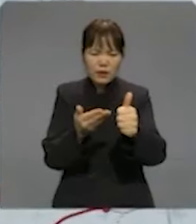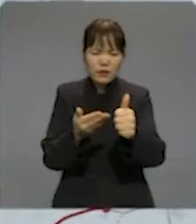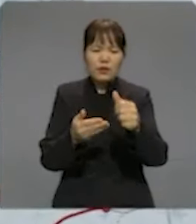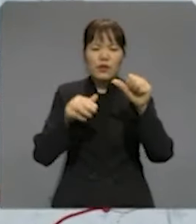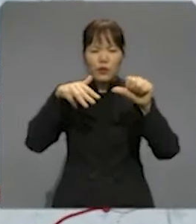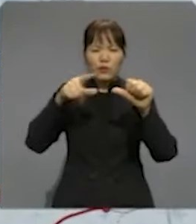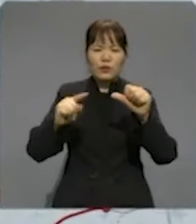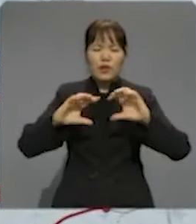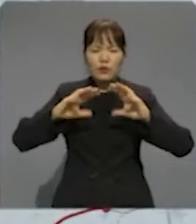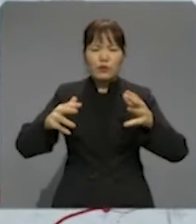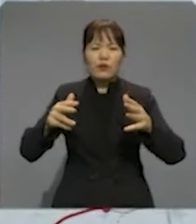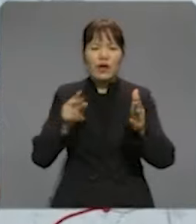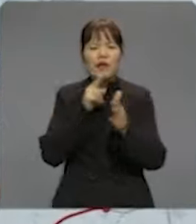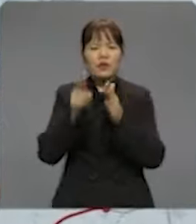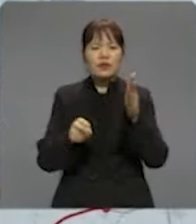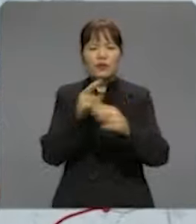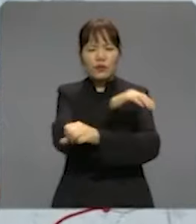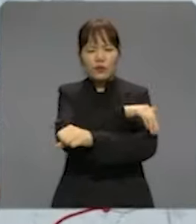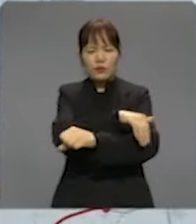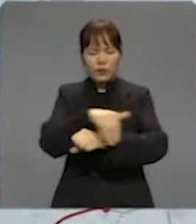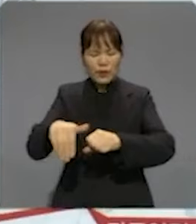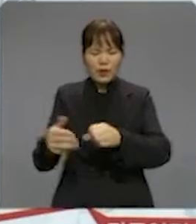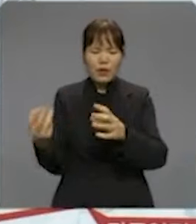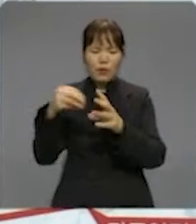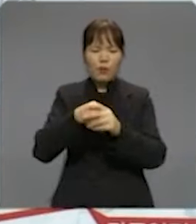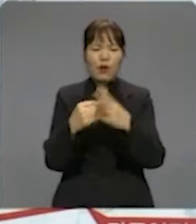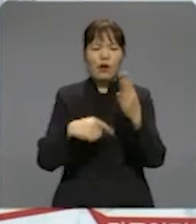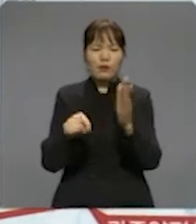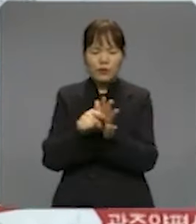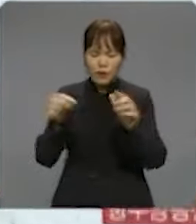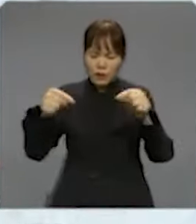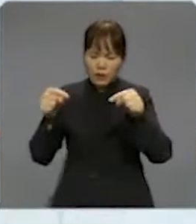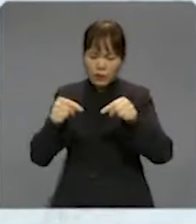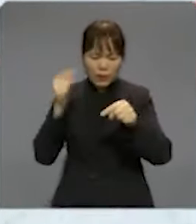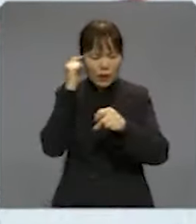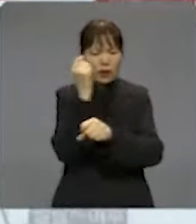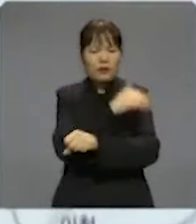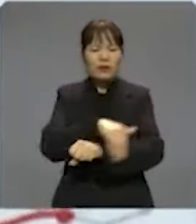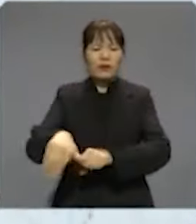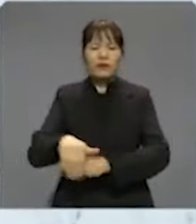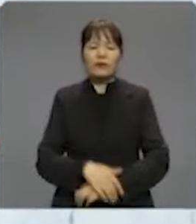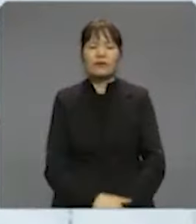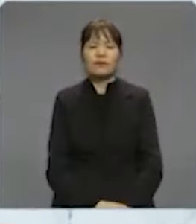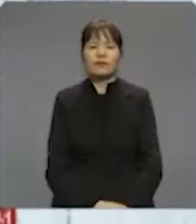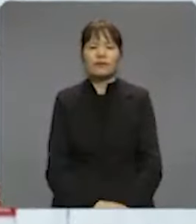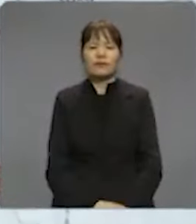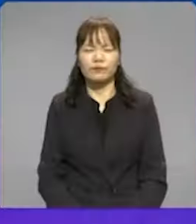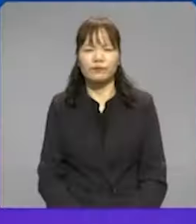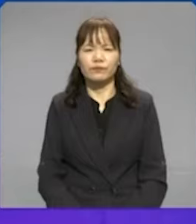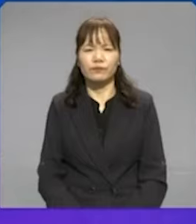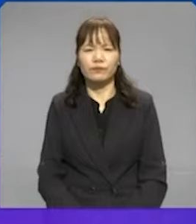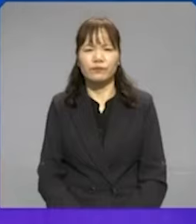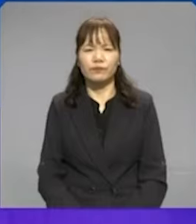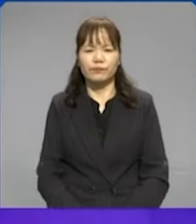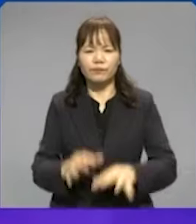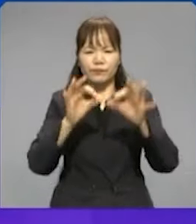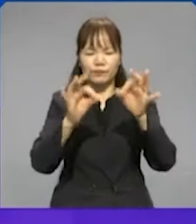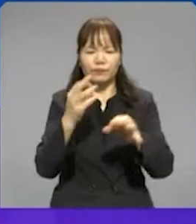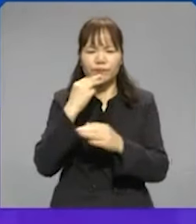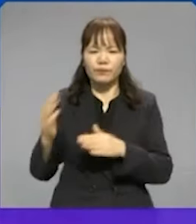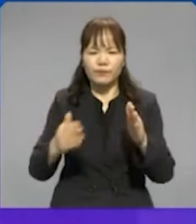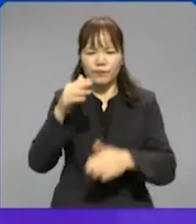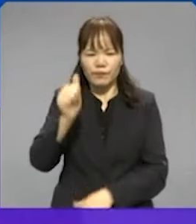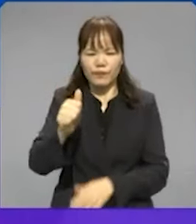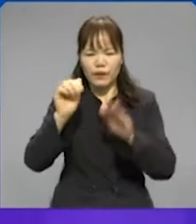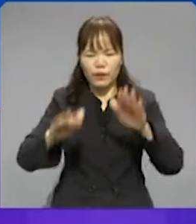제5차 국가철도망 구축 계획에 반영되도록 협의할 계획입니다. OBS 뉴스 권현입니다. 김동연